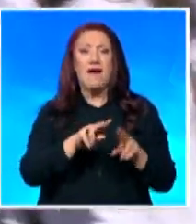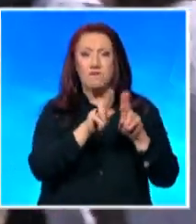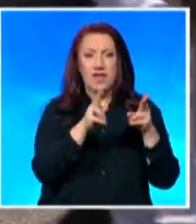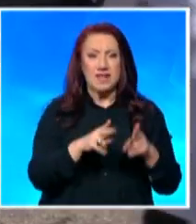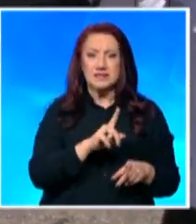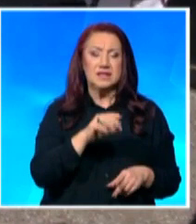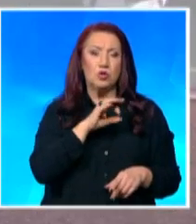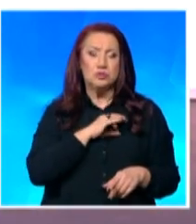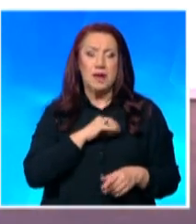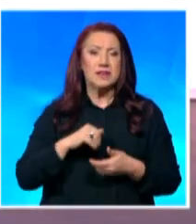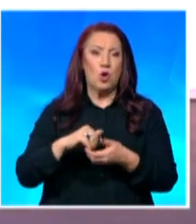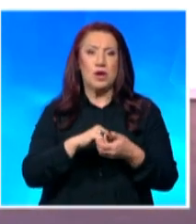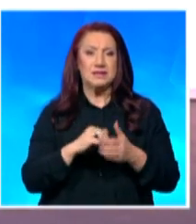лагер.